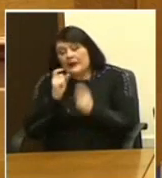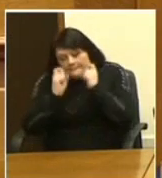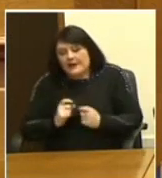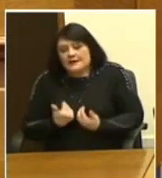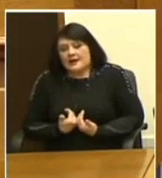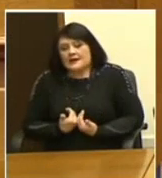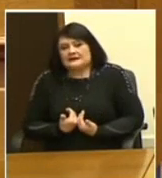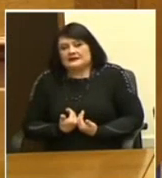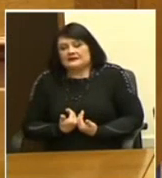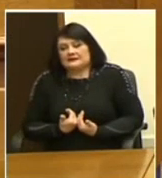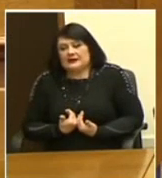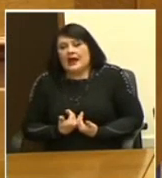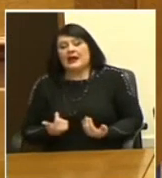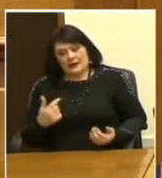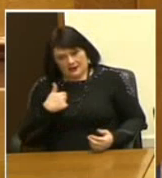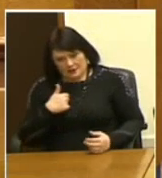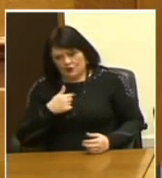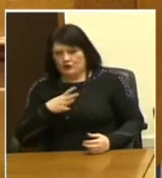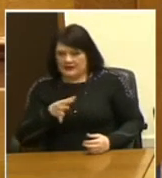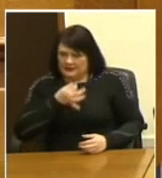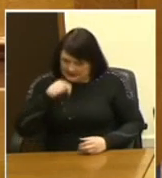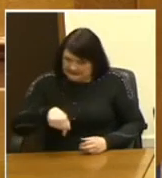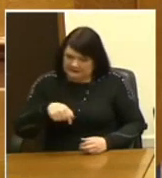Όμως εγώ θα ήθελα σήμερα